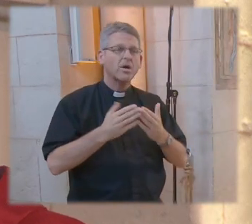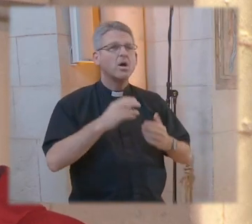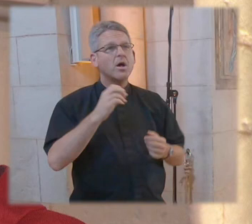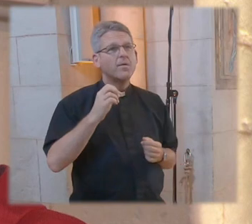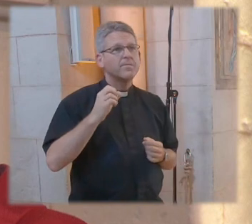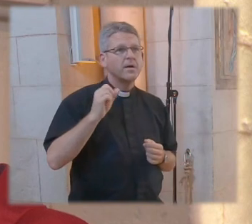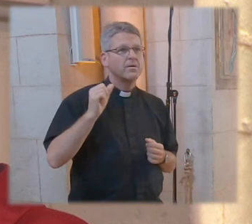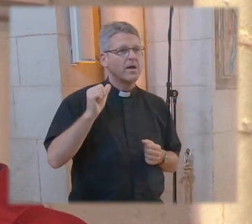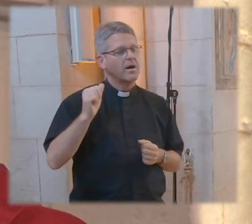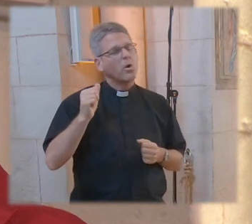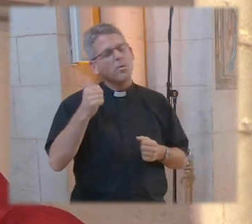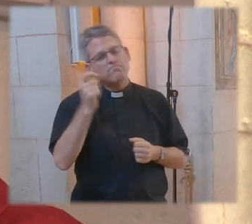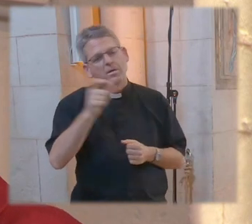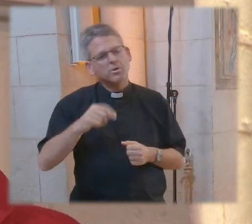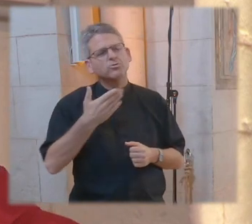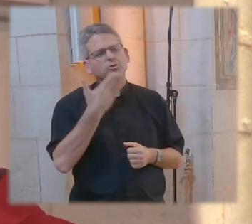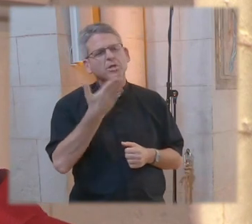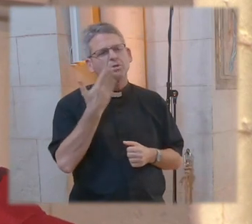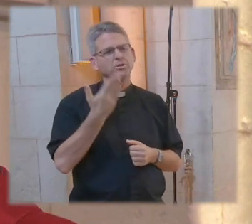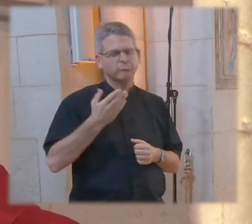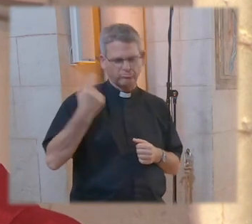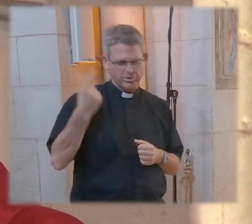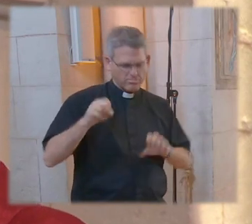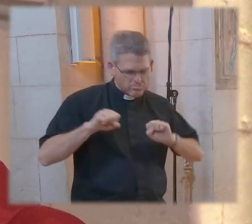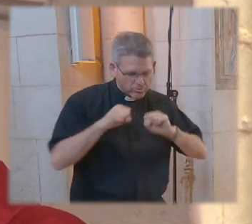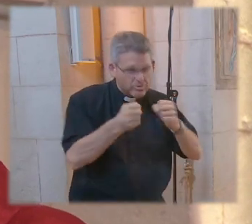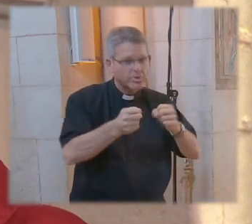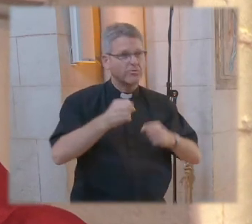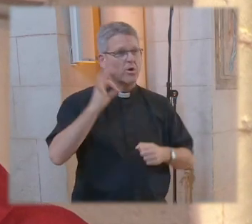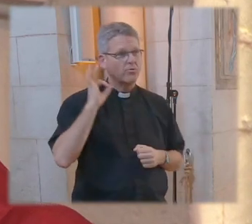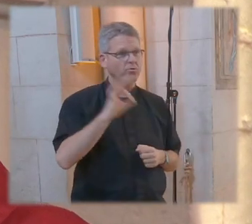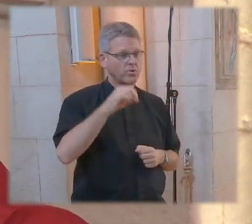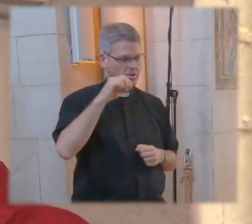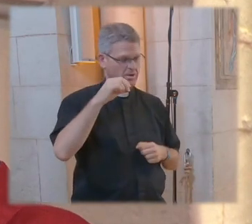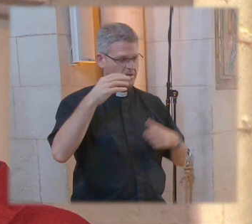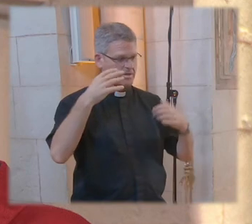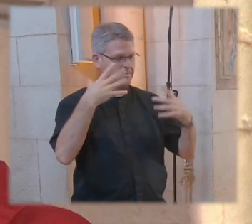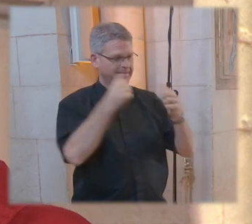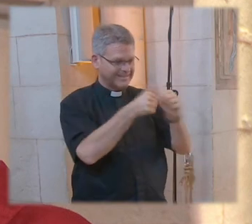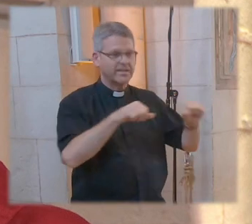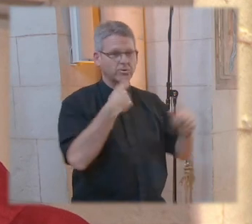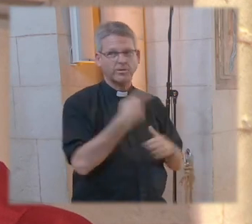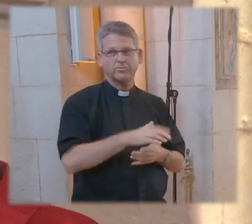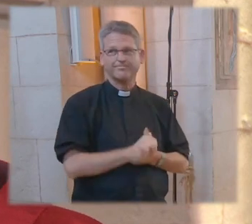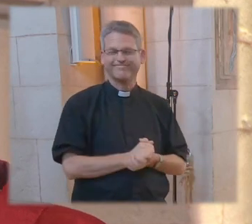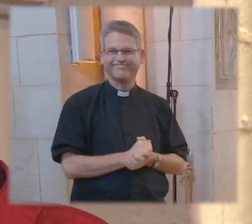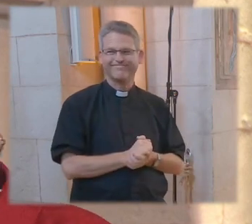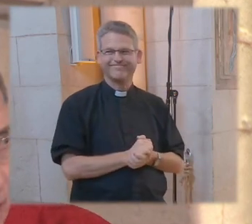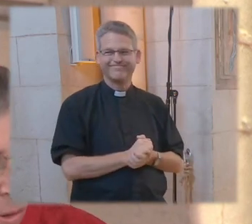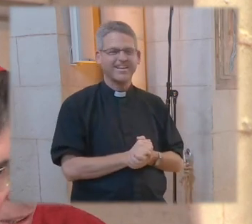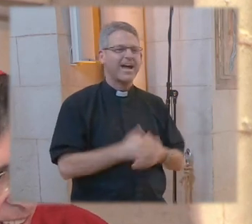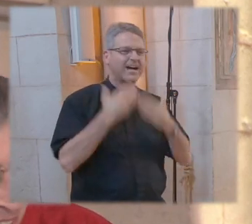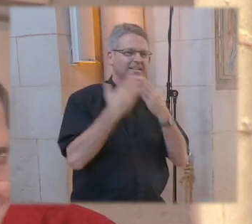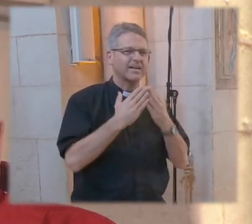Tschechien, die initiativ geworden sind für diese Seligsprechung. Ich danke der Gemeinschaft